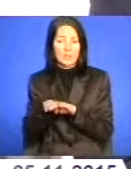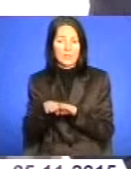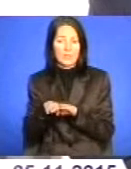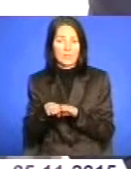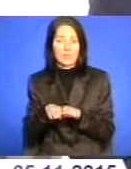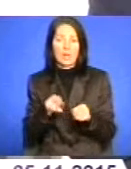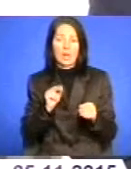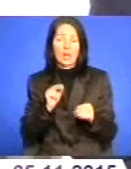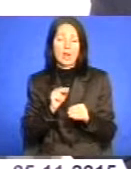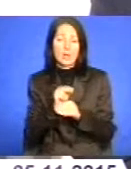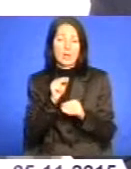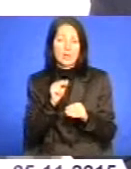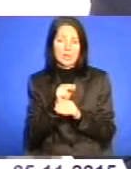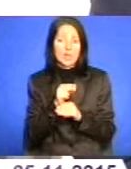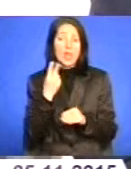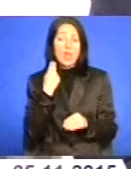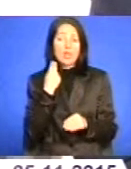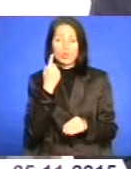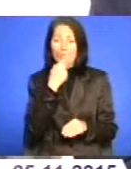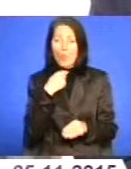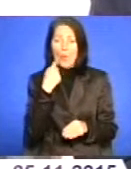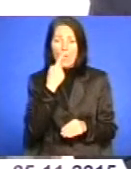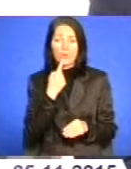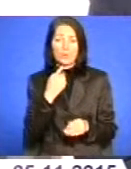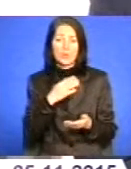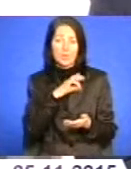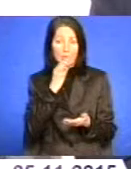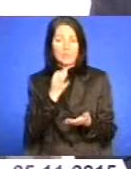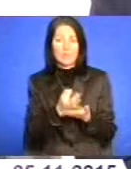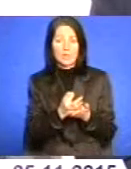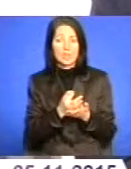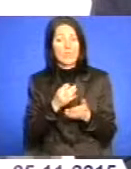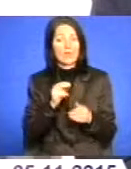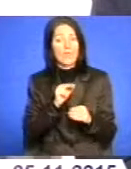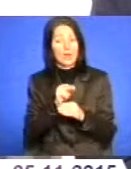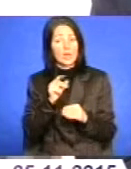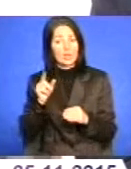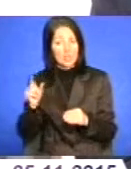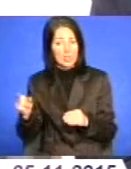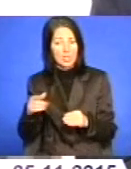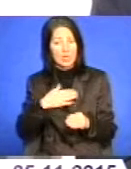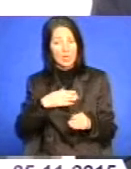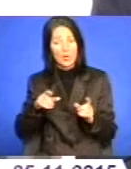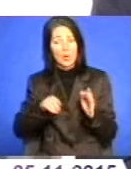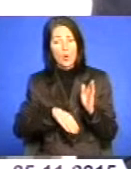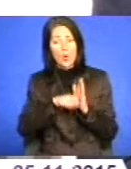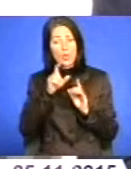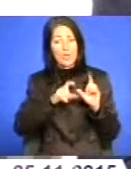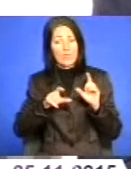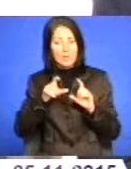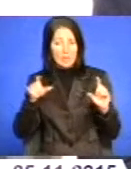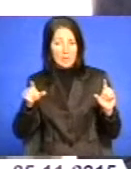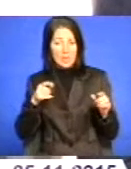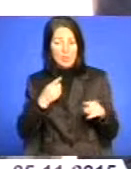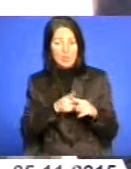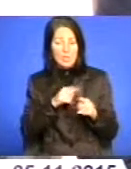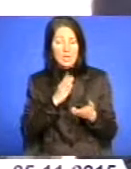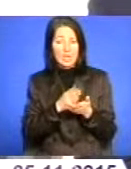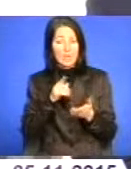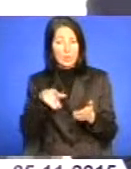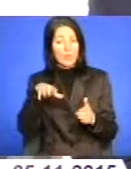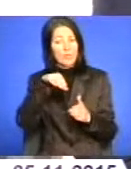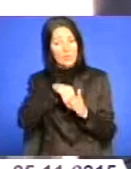рівень викладання англійською мовою і досвідчені викладачі нашого університету – це є той